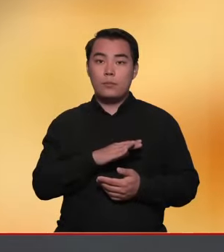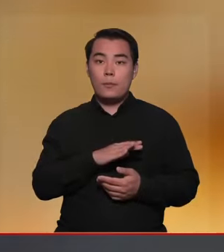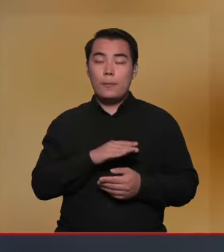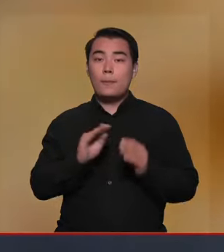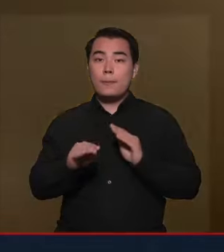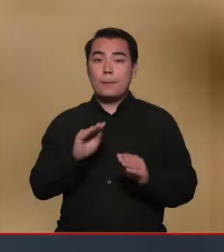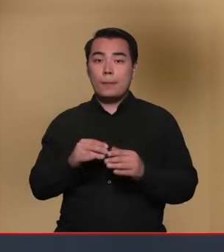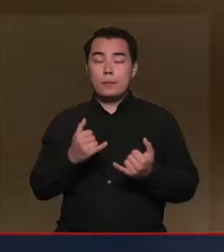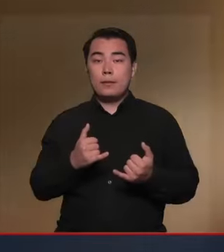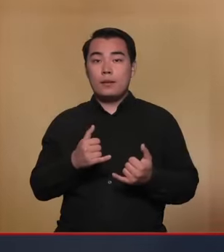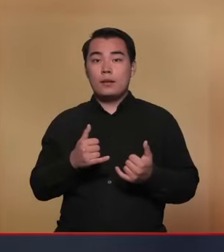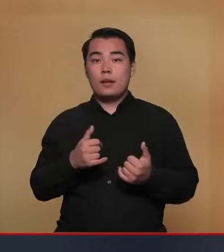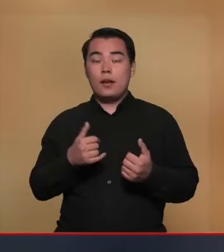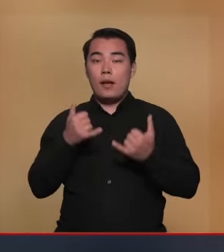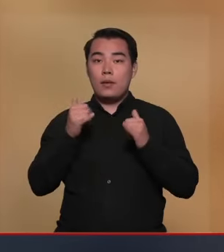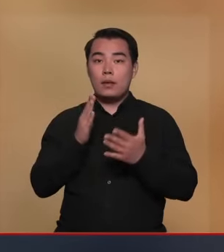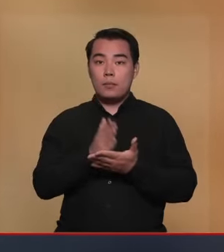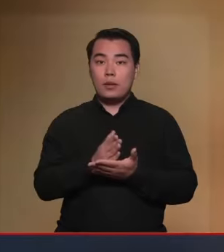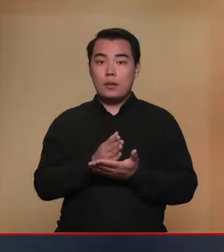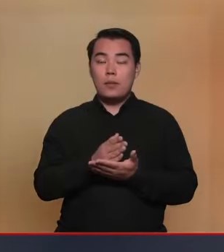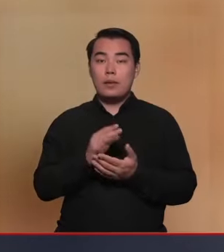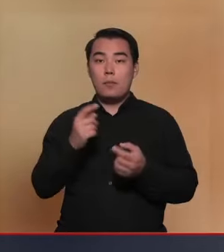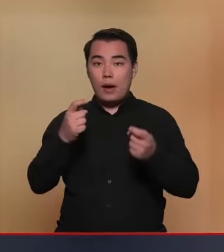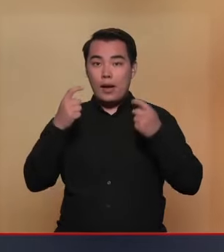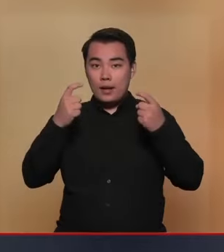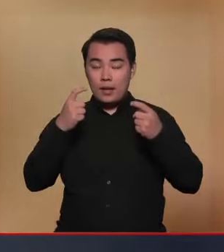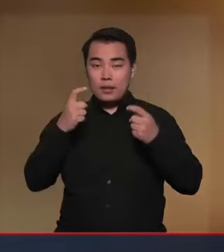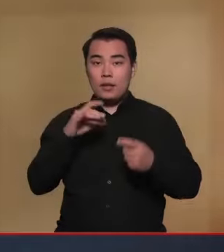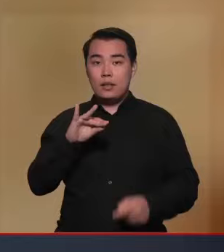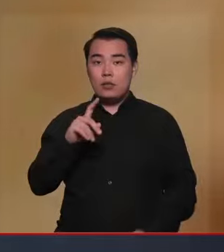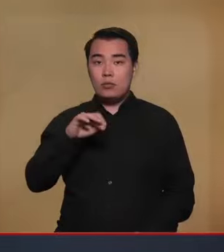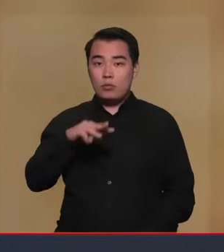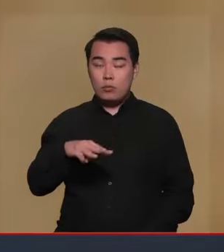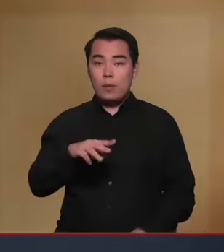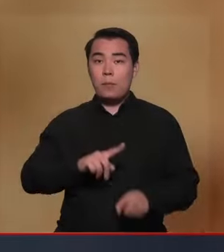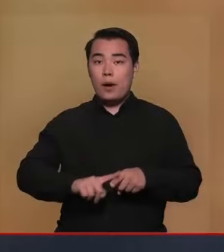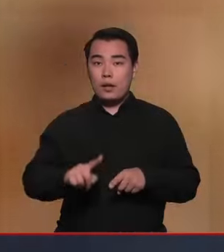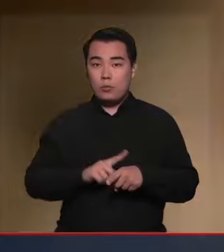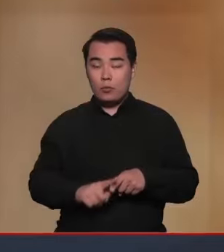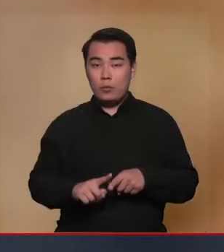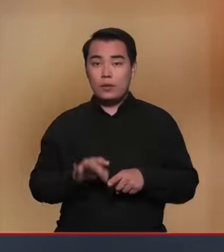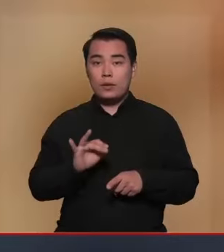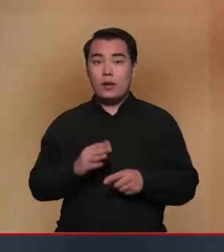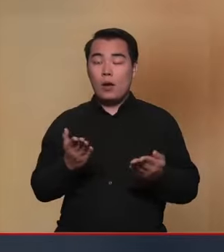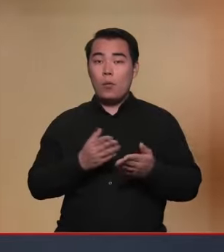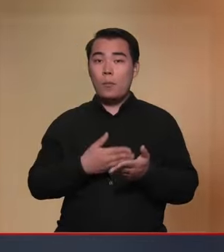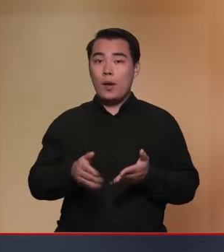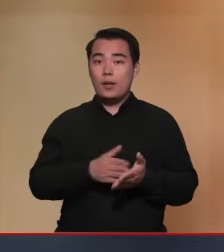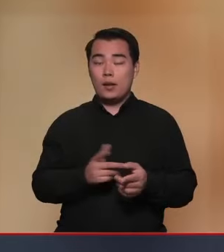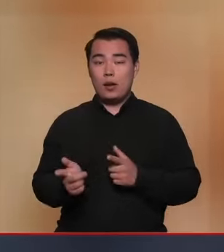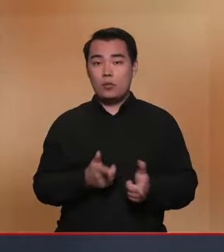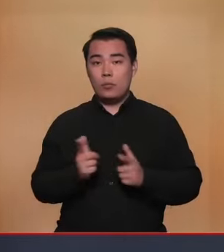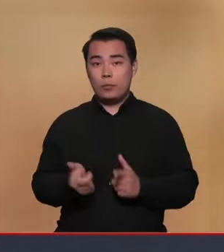с говядиной. Нут, баранина, да. Изюм, да, да. Морковочка. А из какого масла это